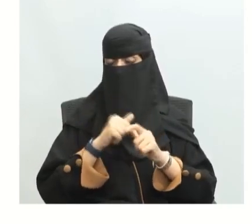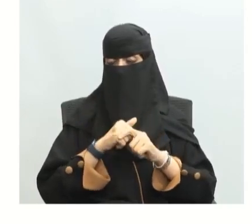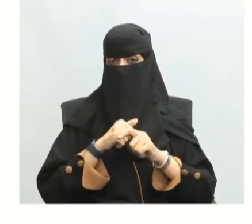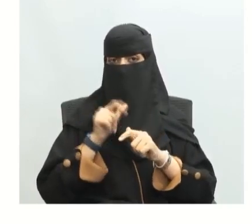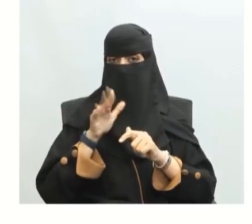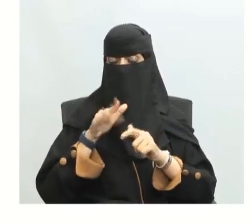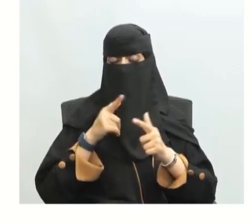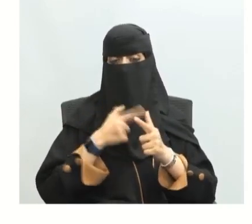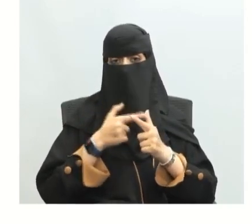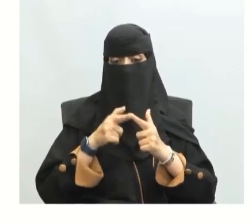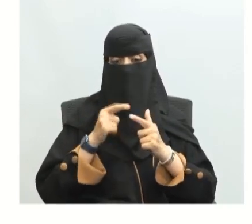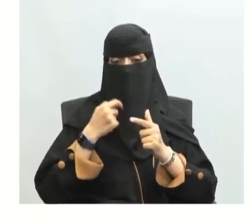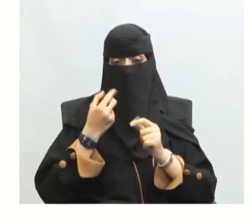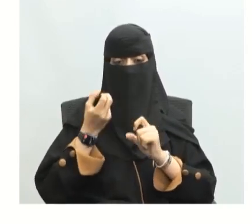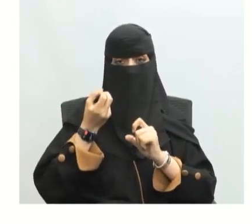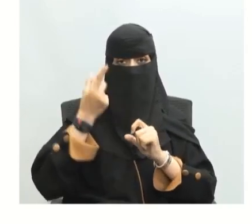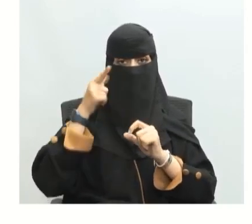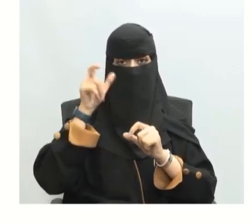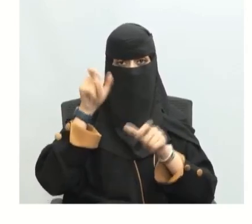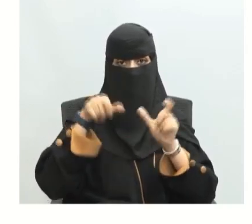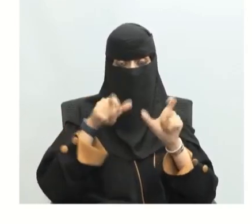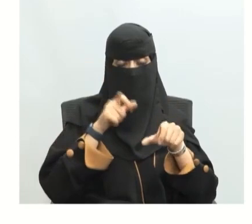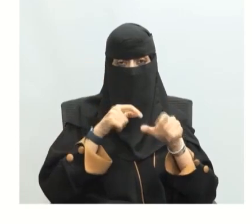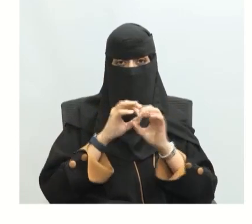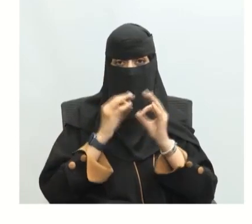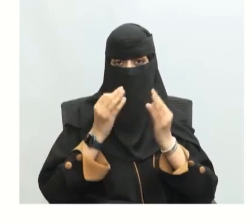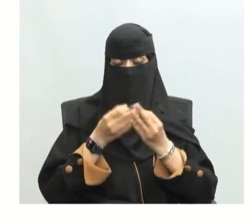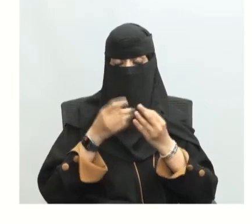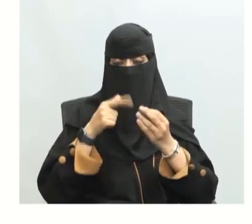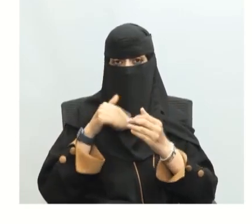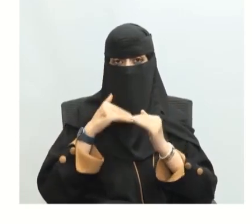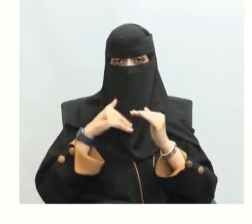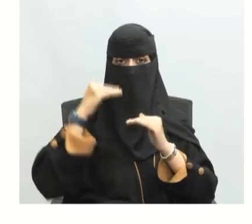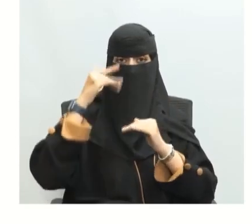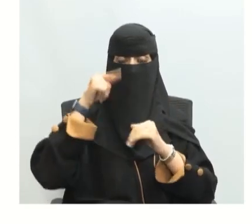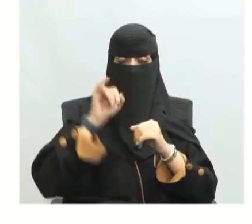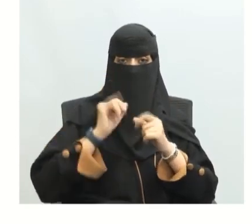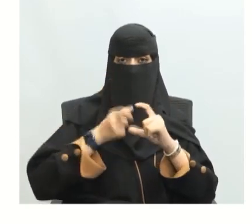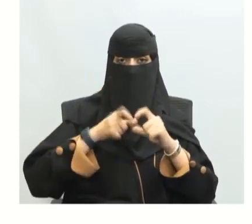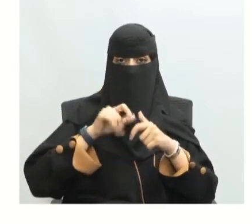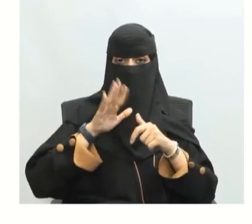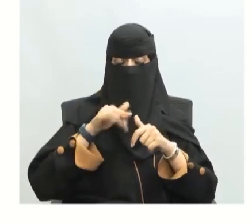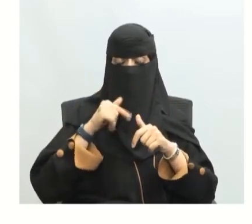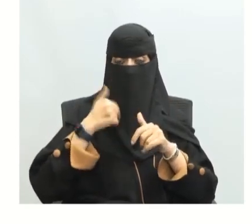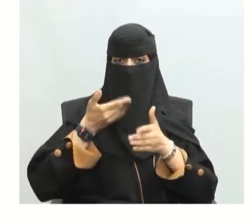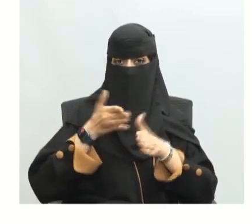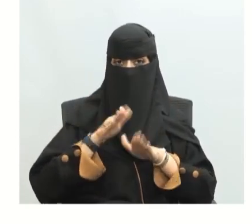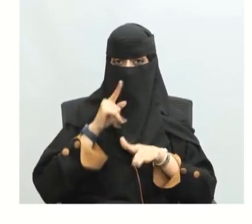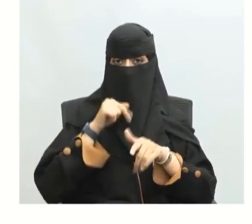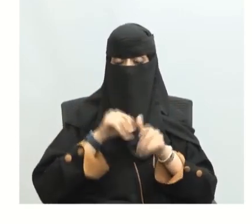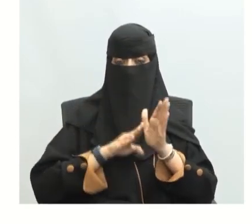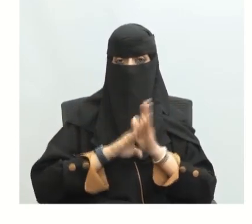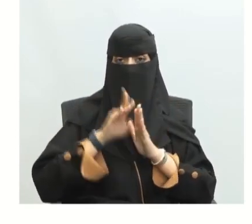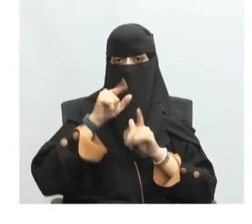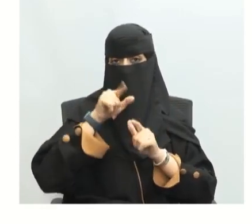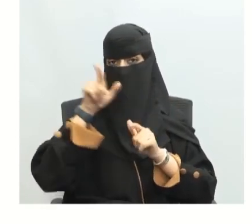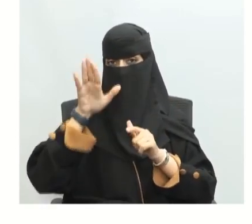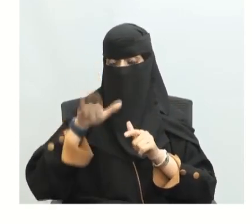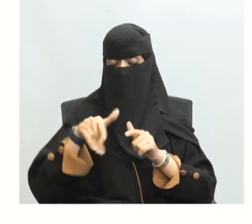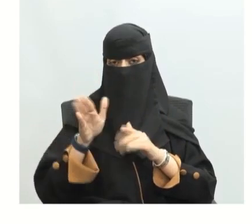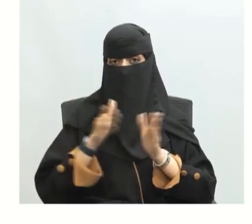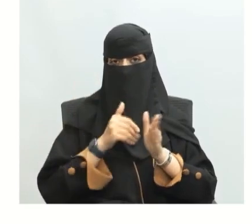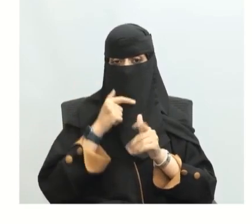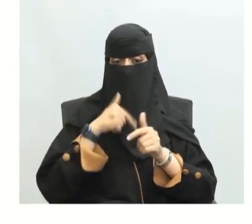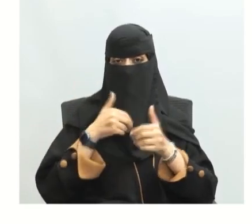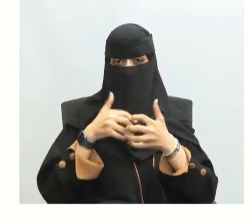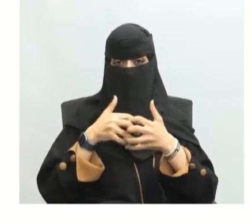احسنتم بين فئات المجتمع وشرائحه ومؤسساته وايضا يعزز لدينا